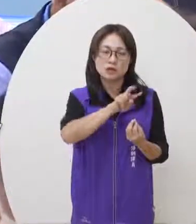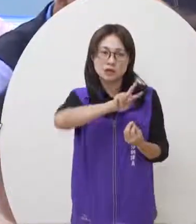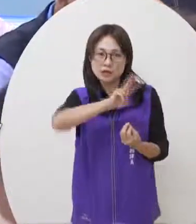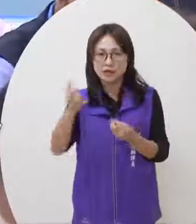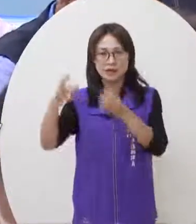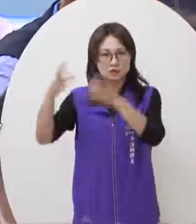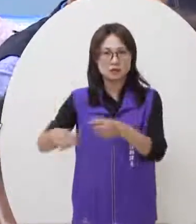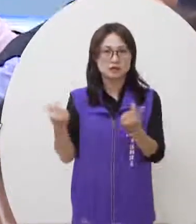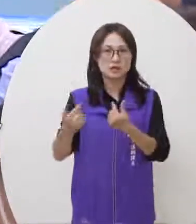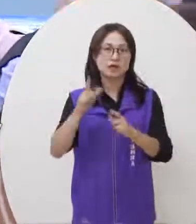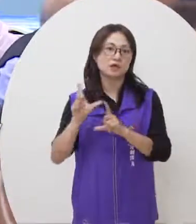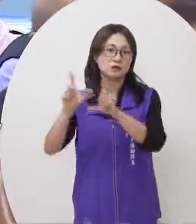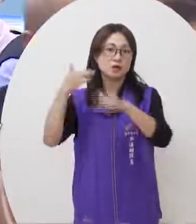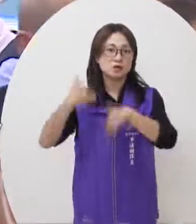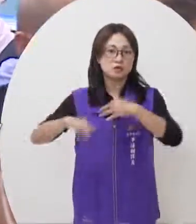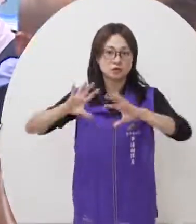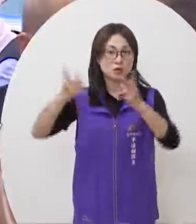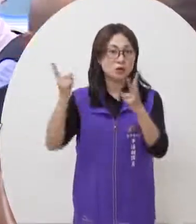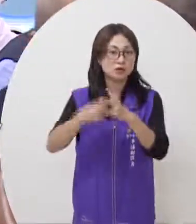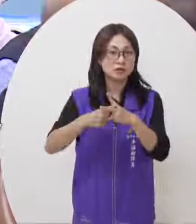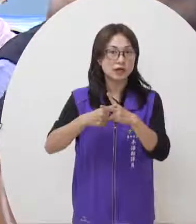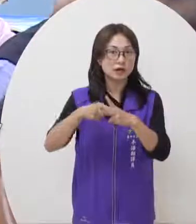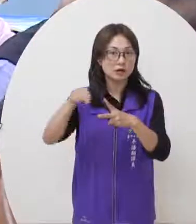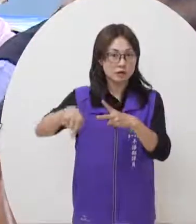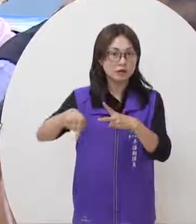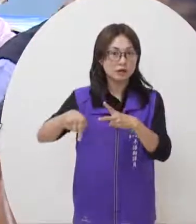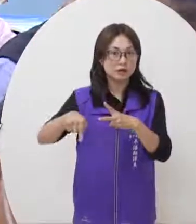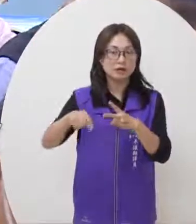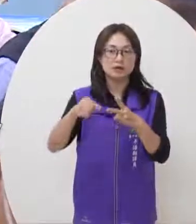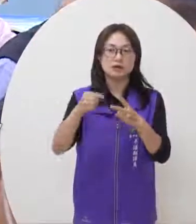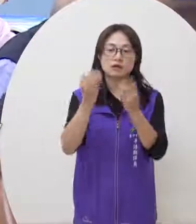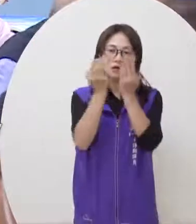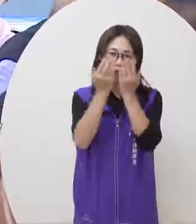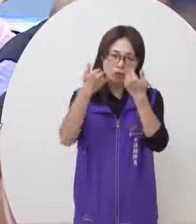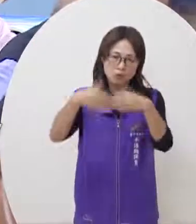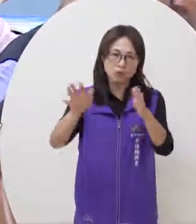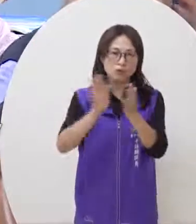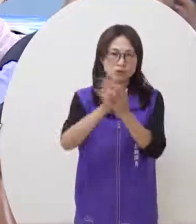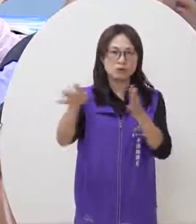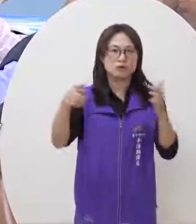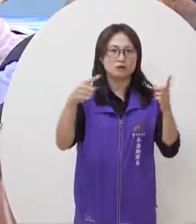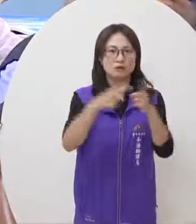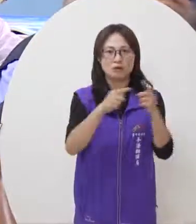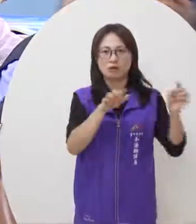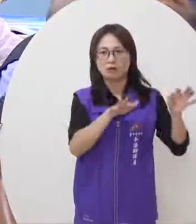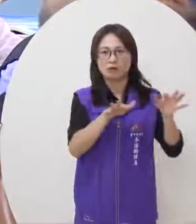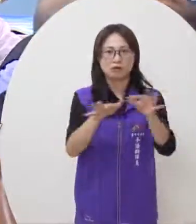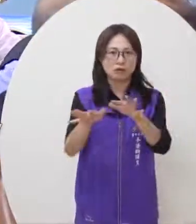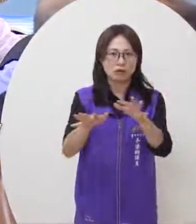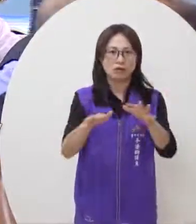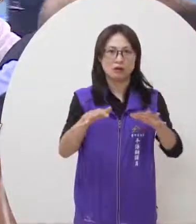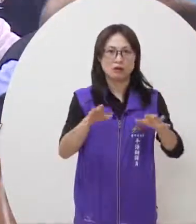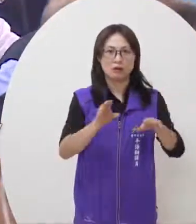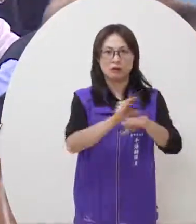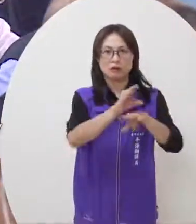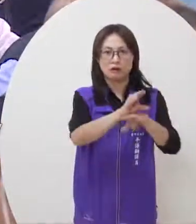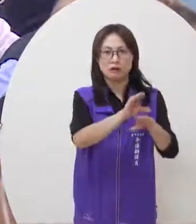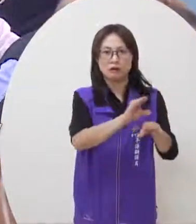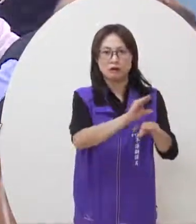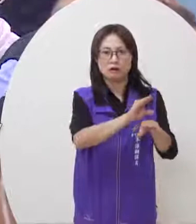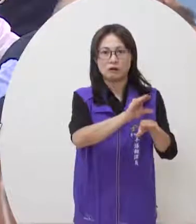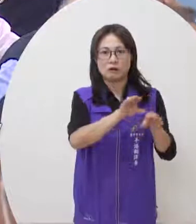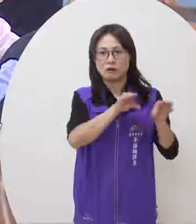小下课就会人车人车让学生家长跟学